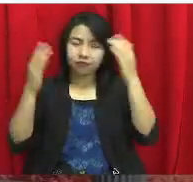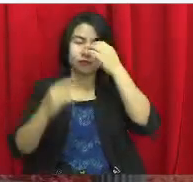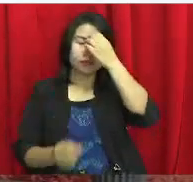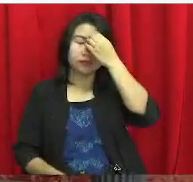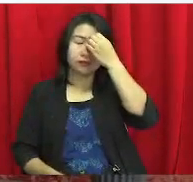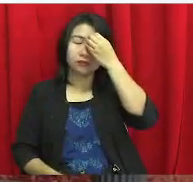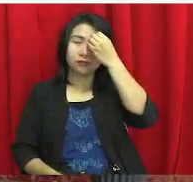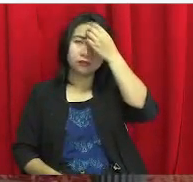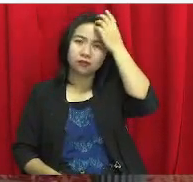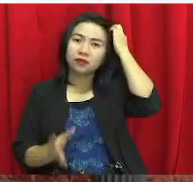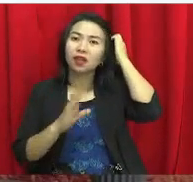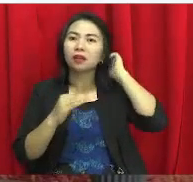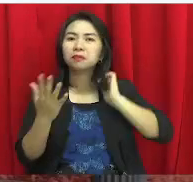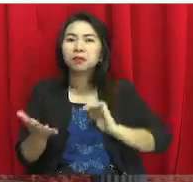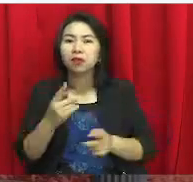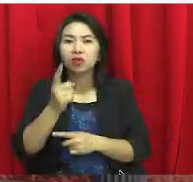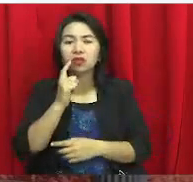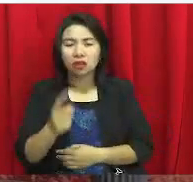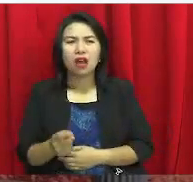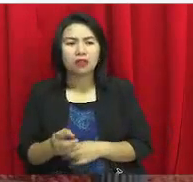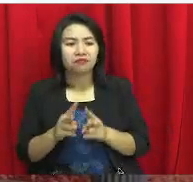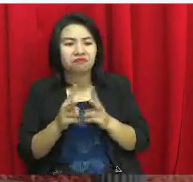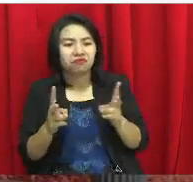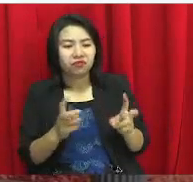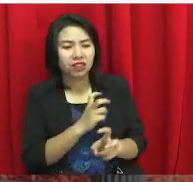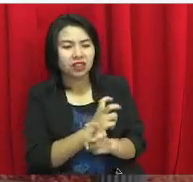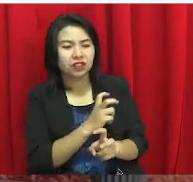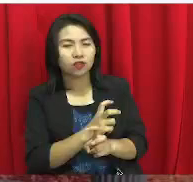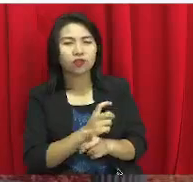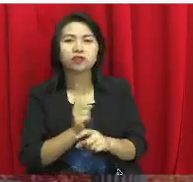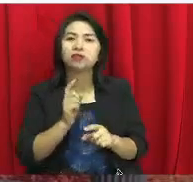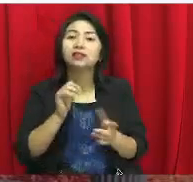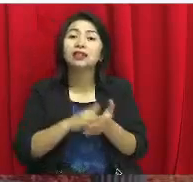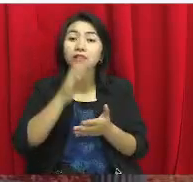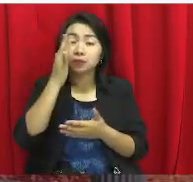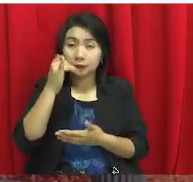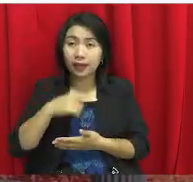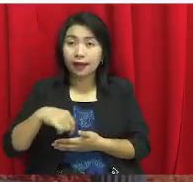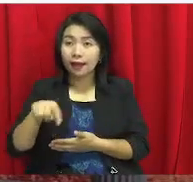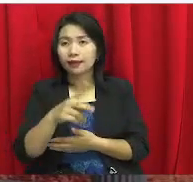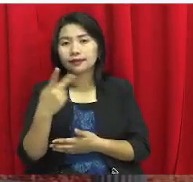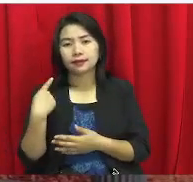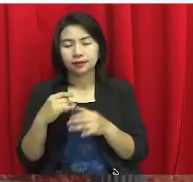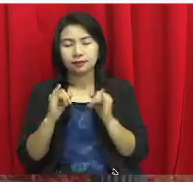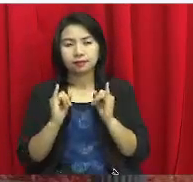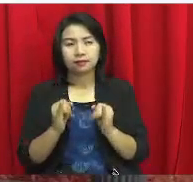kapatid, sasabihin natin mahirap. Kaya nga, mga kapatid, kaya nga meron tayong instruction.